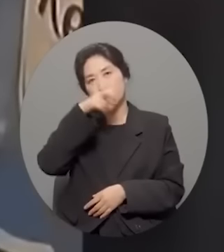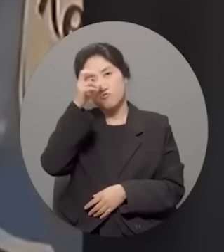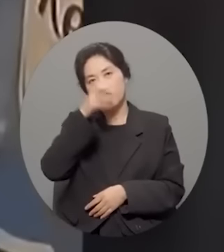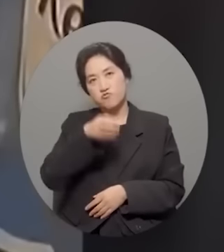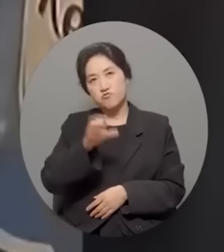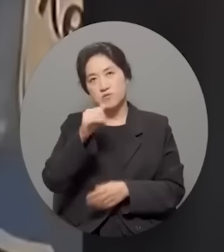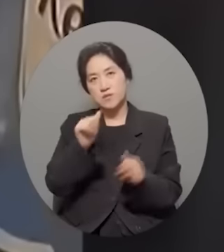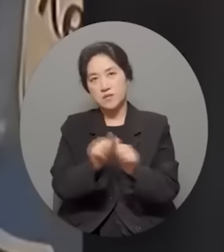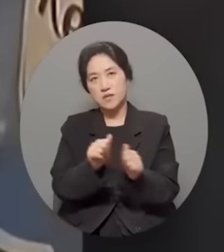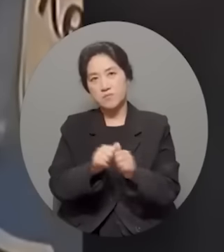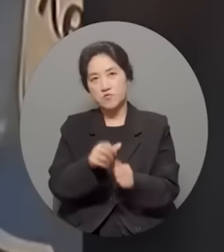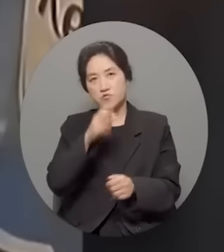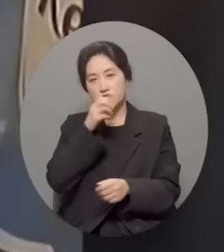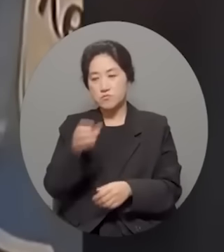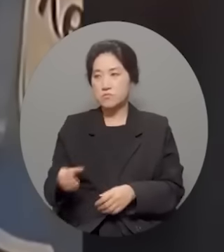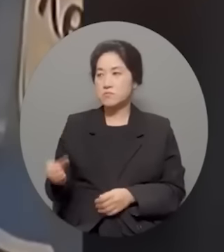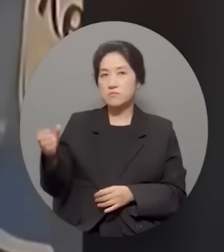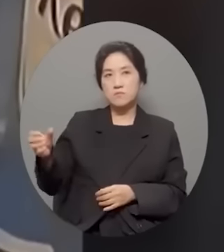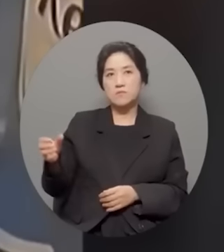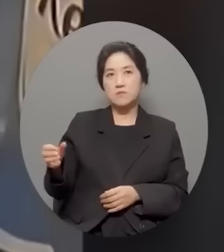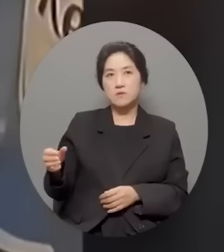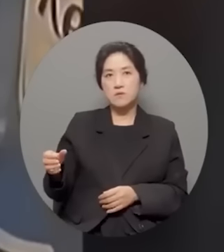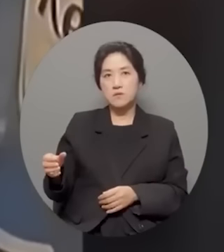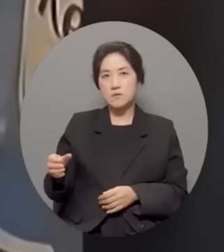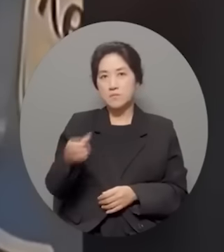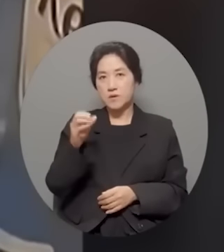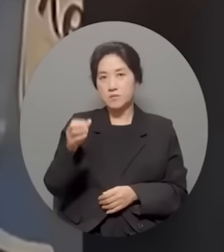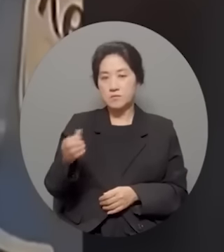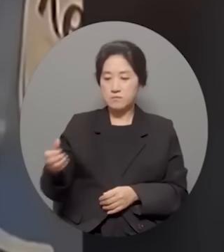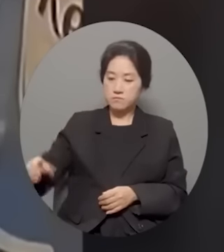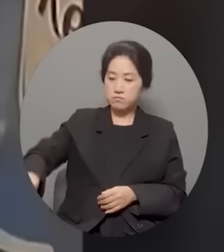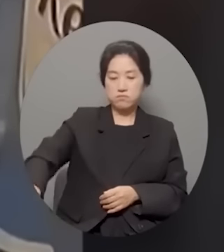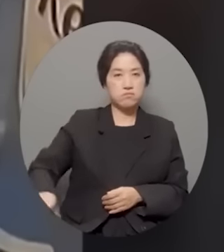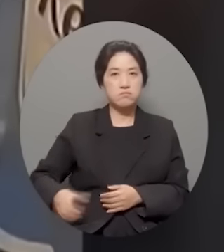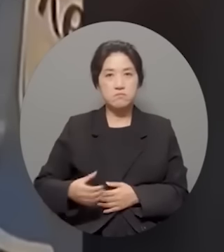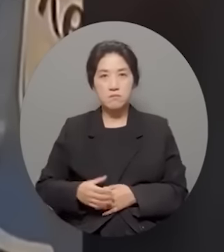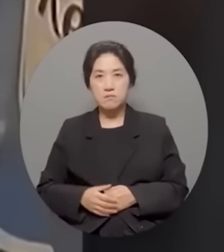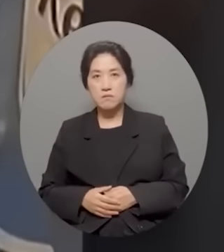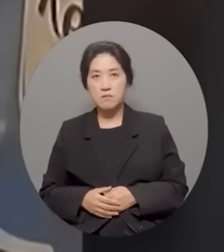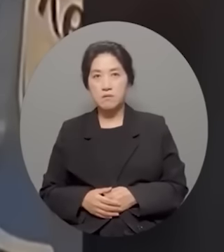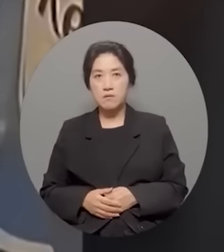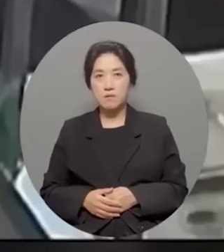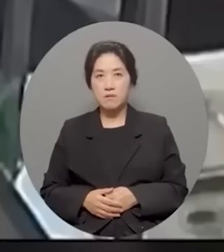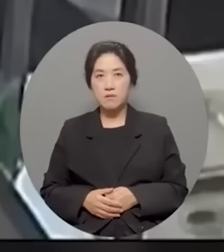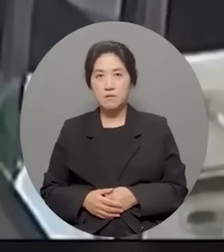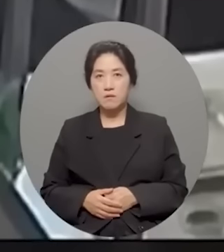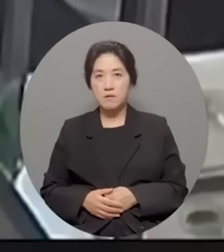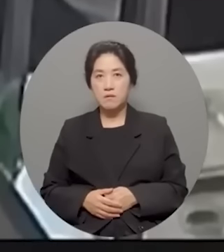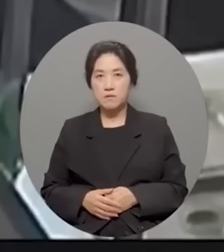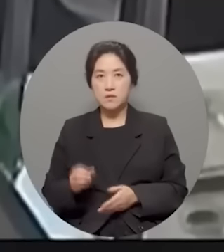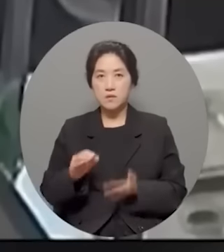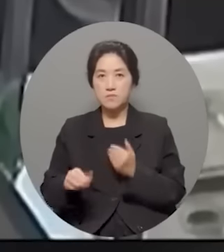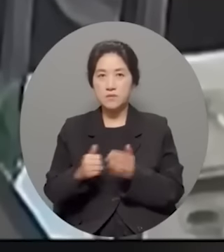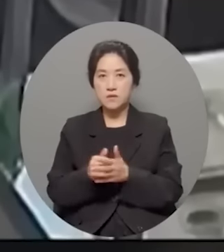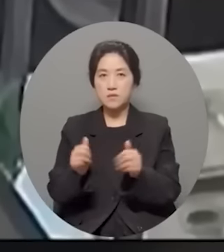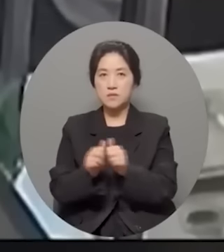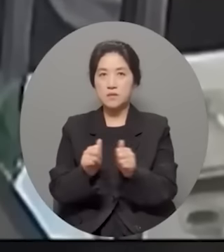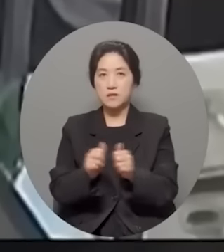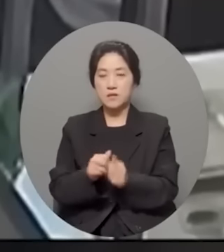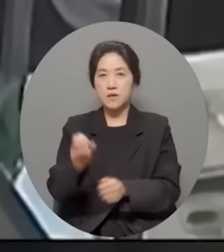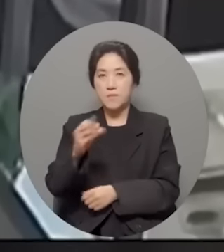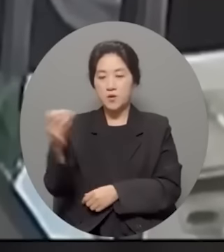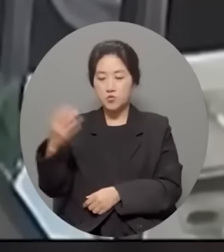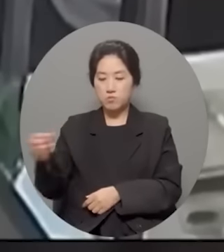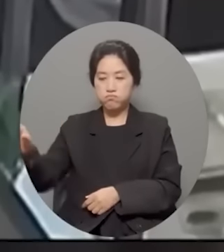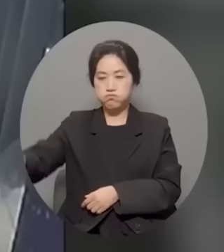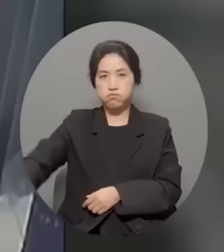한 남성이 술잔을 들더니 안에 있던 맥주를 그대로 바닥에 쏟습니다 잠시뒤이 남성 맥주를